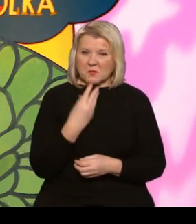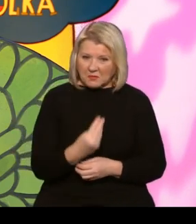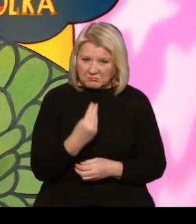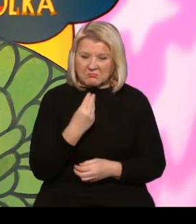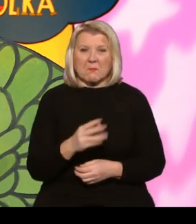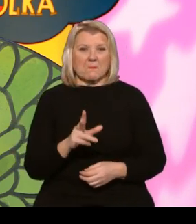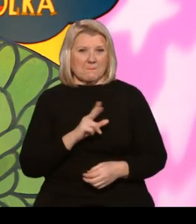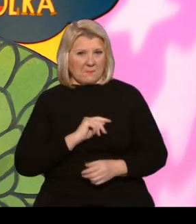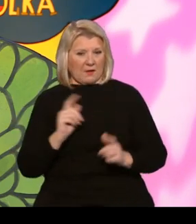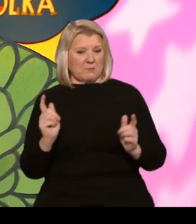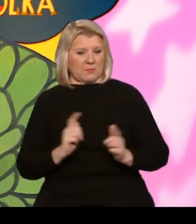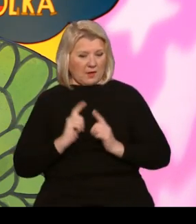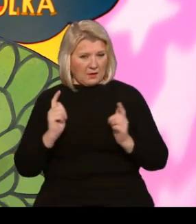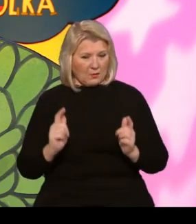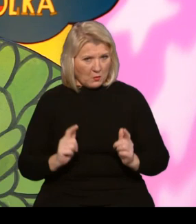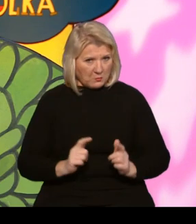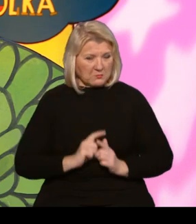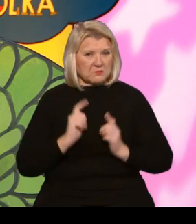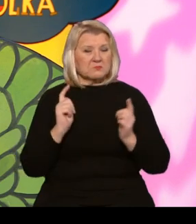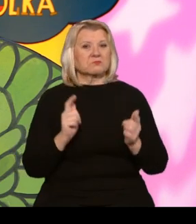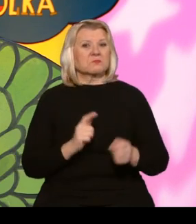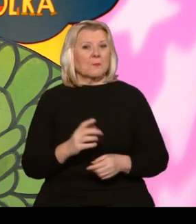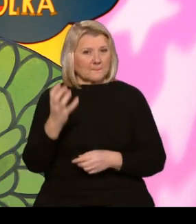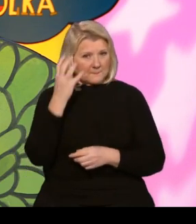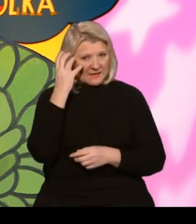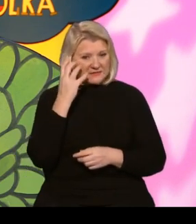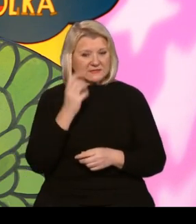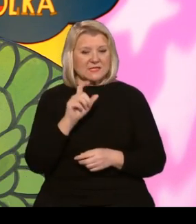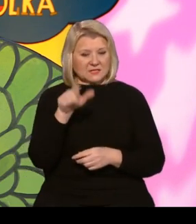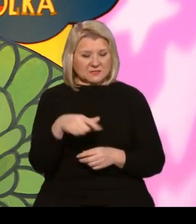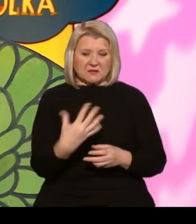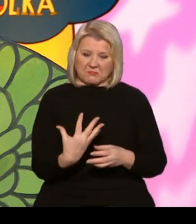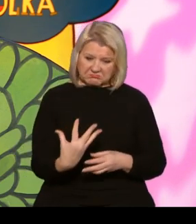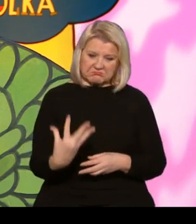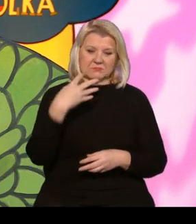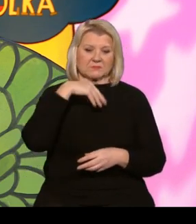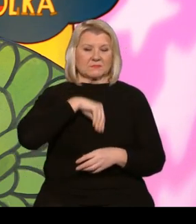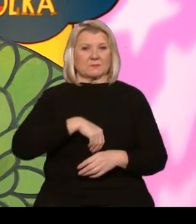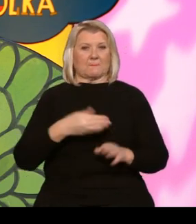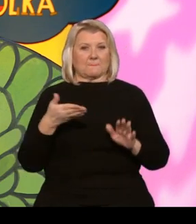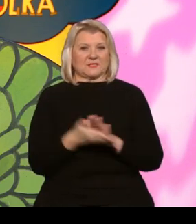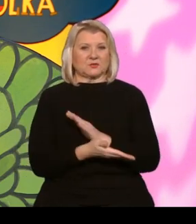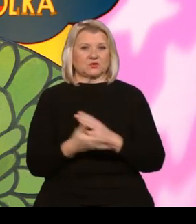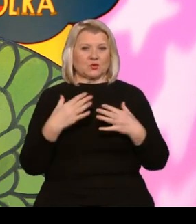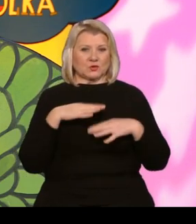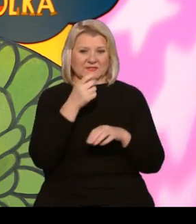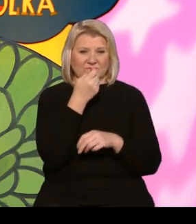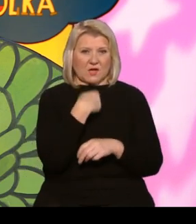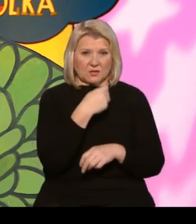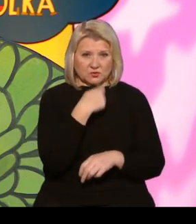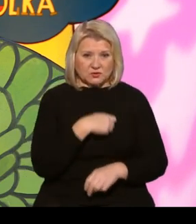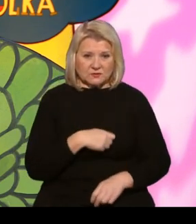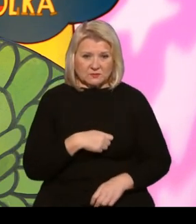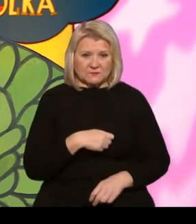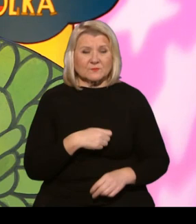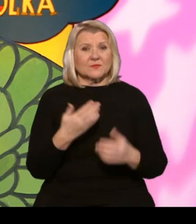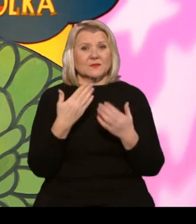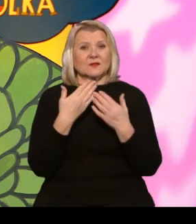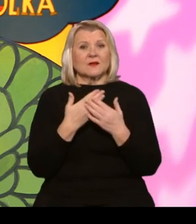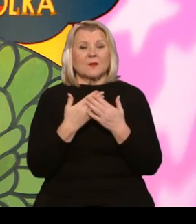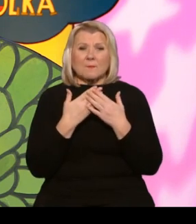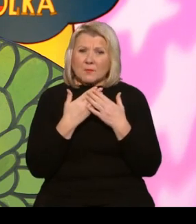mám, princeznu si k sváče dá. Pomoc! pomoc, dostane půl království